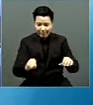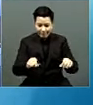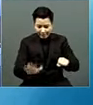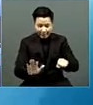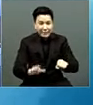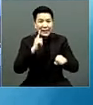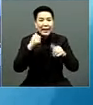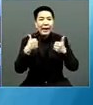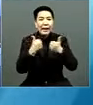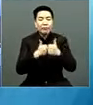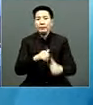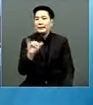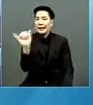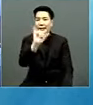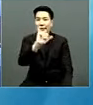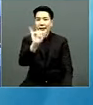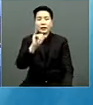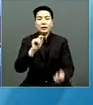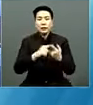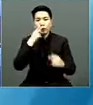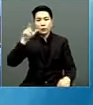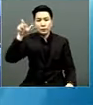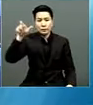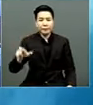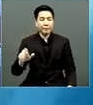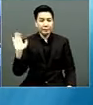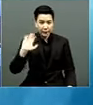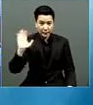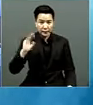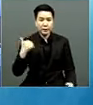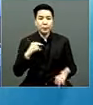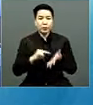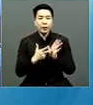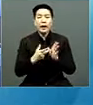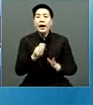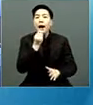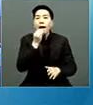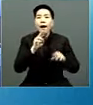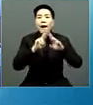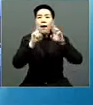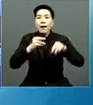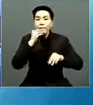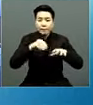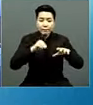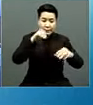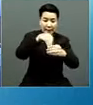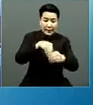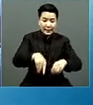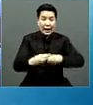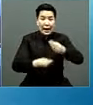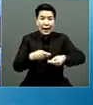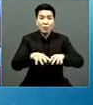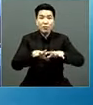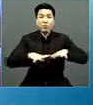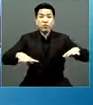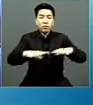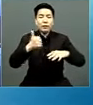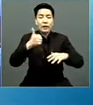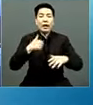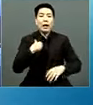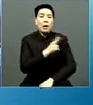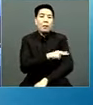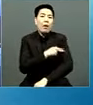ครับอันนี้ยังนะครับก็อยู่ขวามือนะครับแต่ฟู้ดคอร์ทอะไรทั้งหลายเปิดแล้วนะครับครับรวมถึงคลินิก